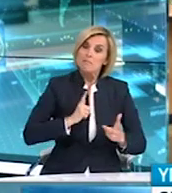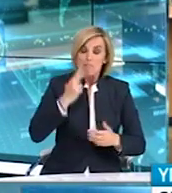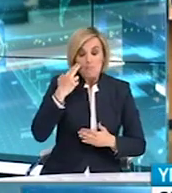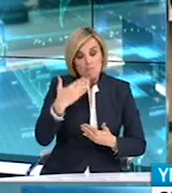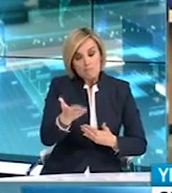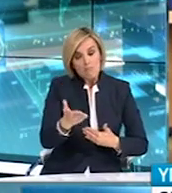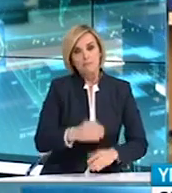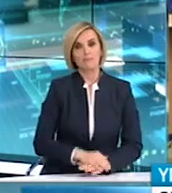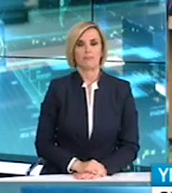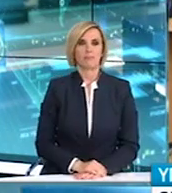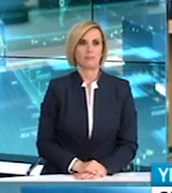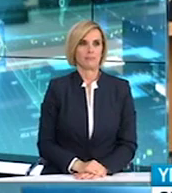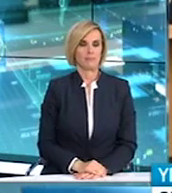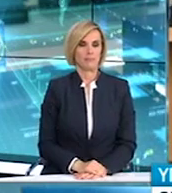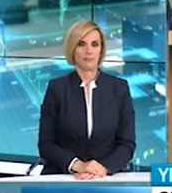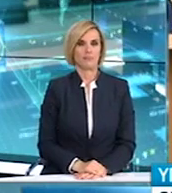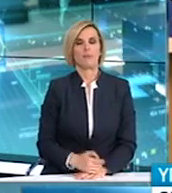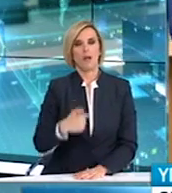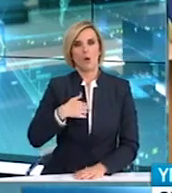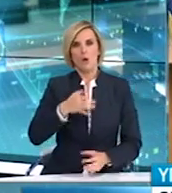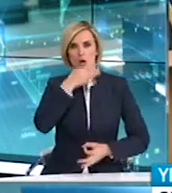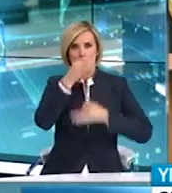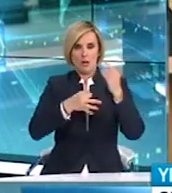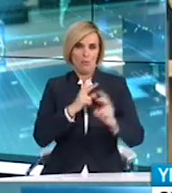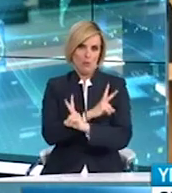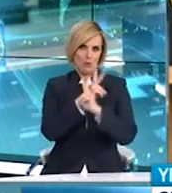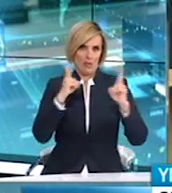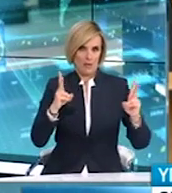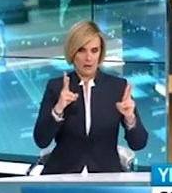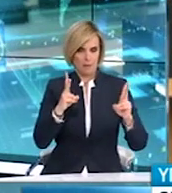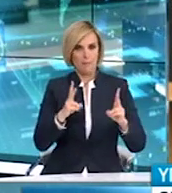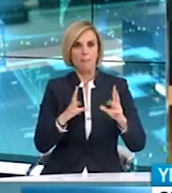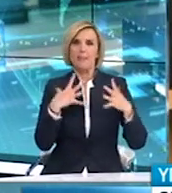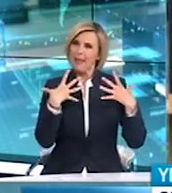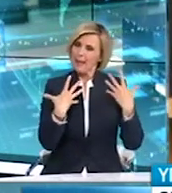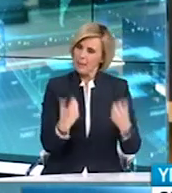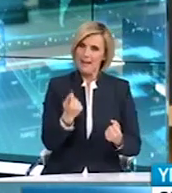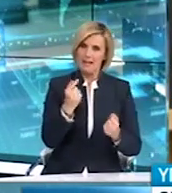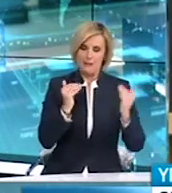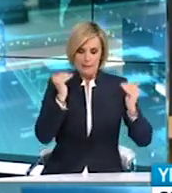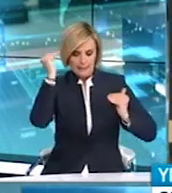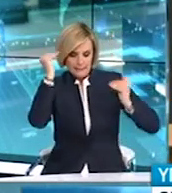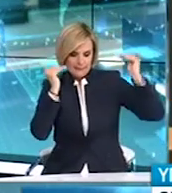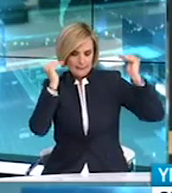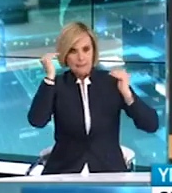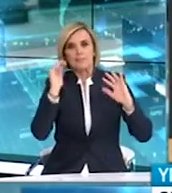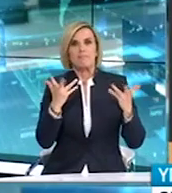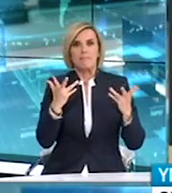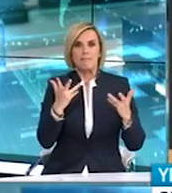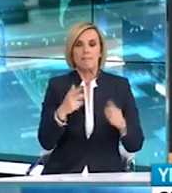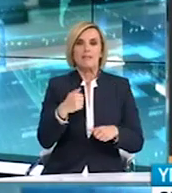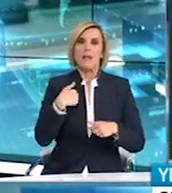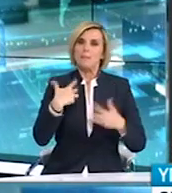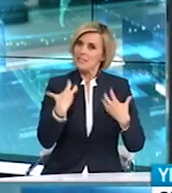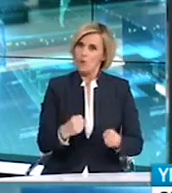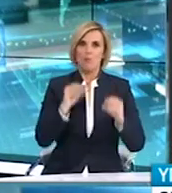Ναι, θέλω εδώ να πω, να είμαι σαφής για κάτι, ότι οι μαθηματικές εκτιμήσεις έχουν αβεβαιότητα και τα σκληρά συσσαγωγικά δεδομένα